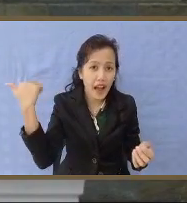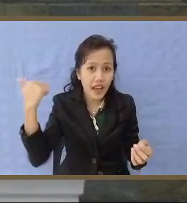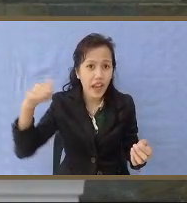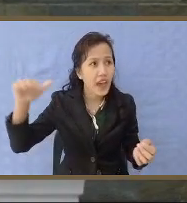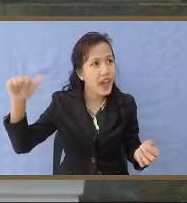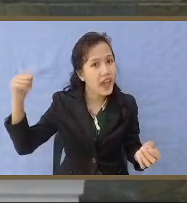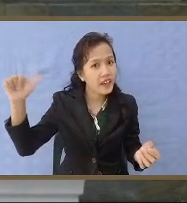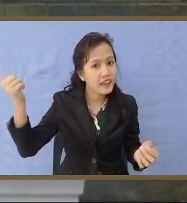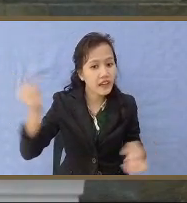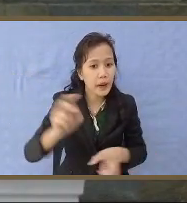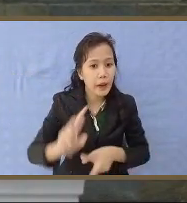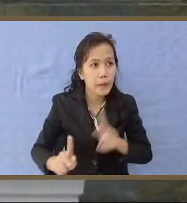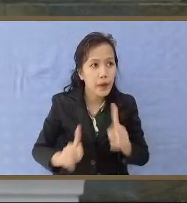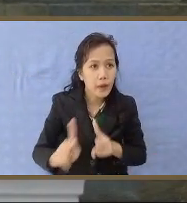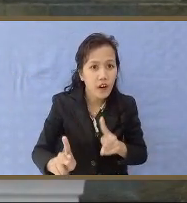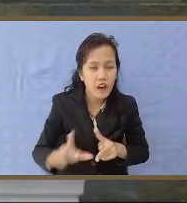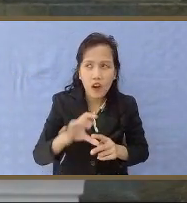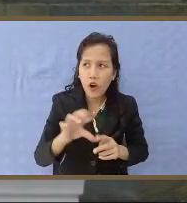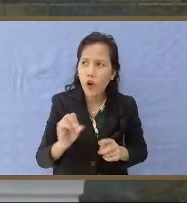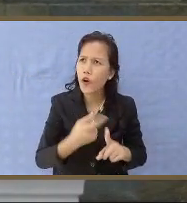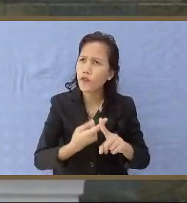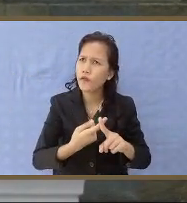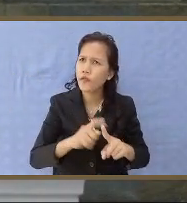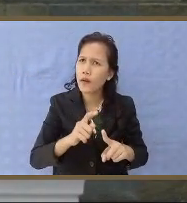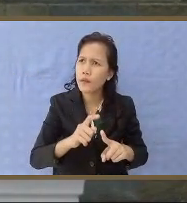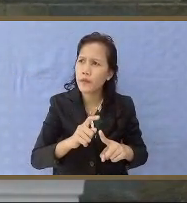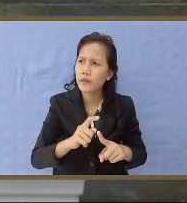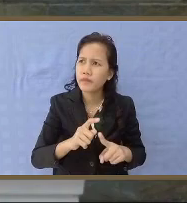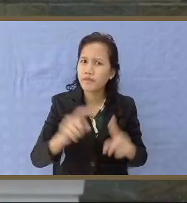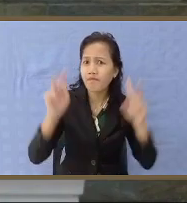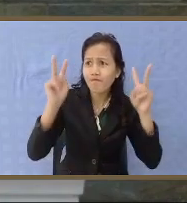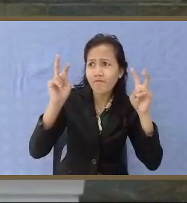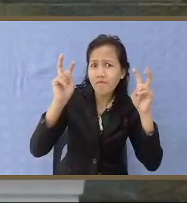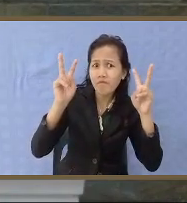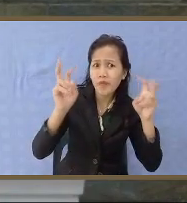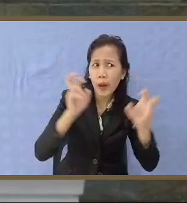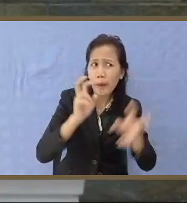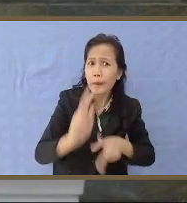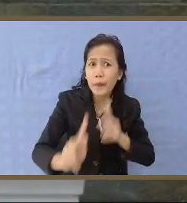po doon sa mga tinatawag nating humanistic